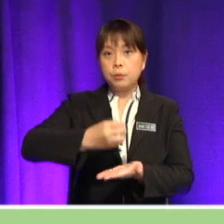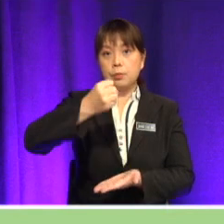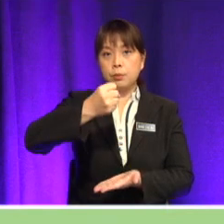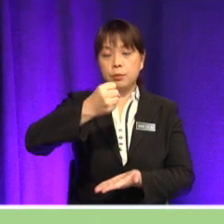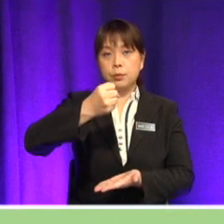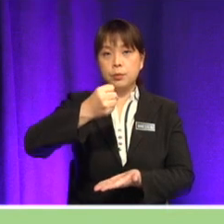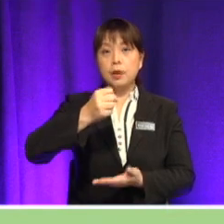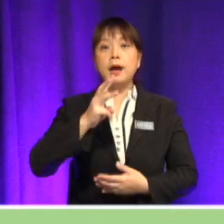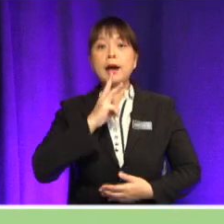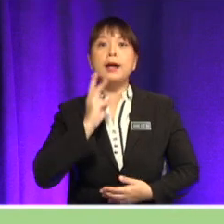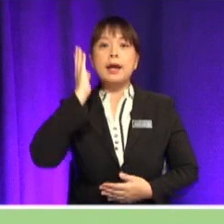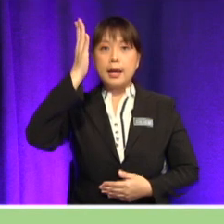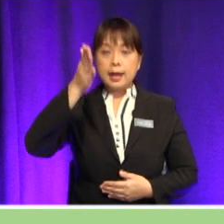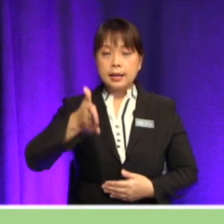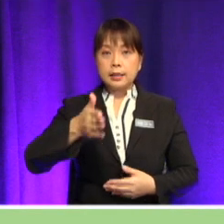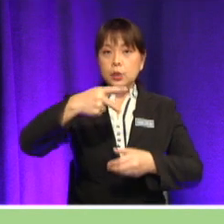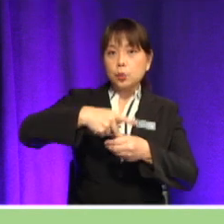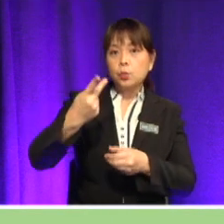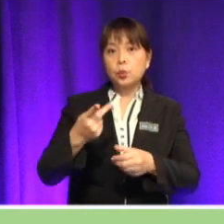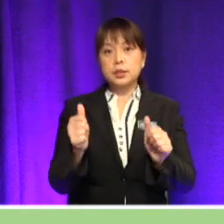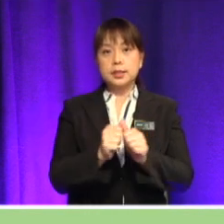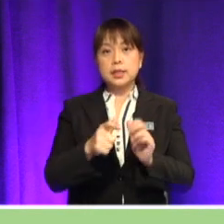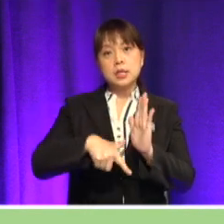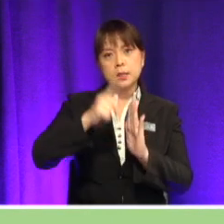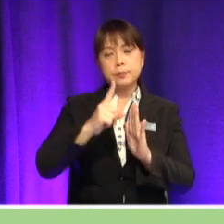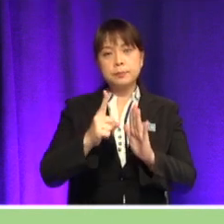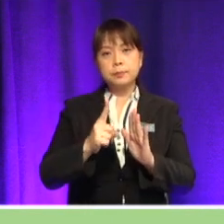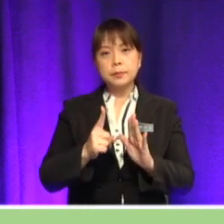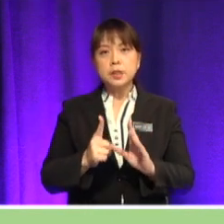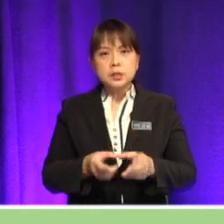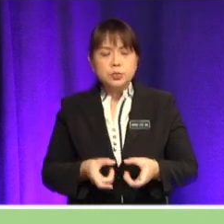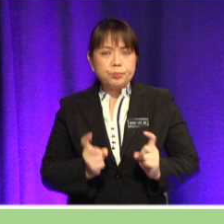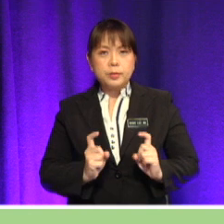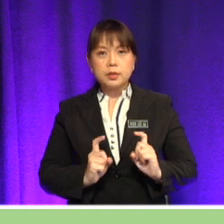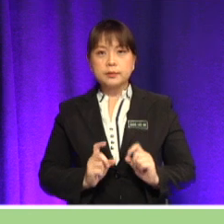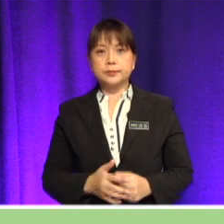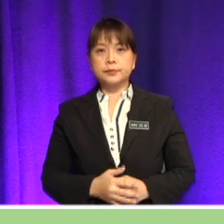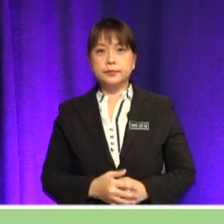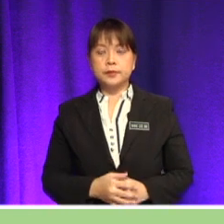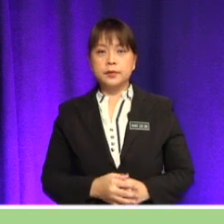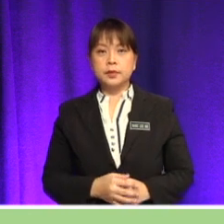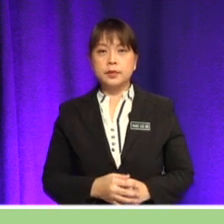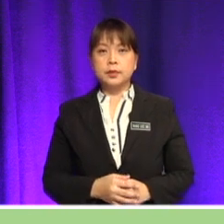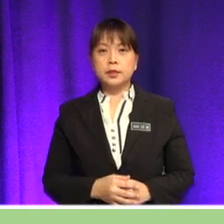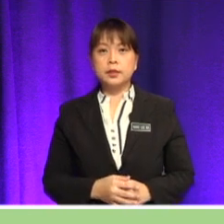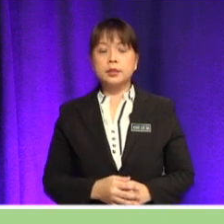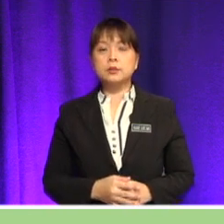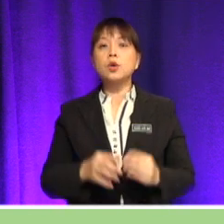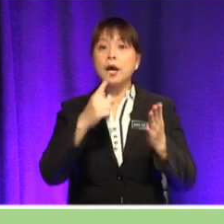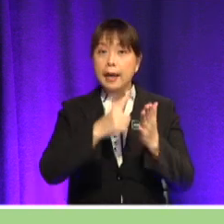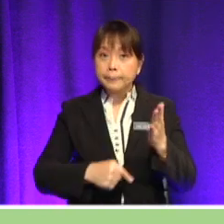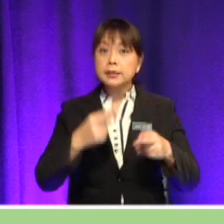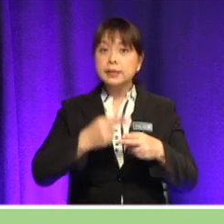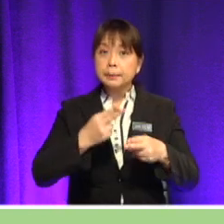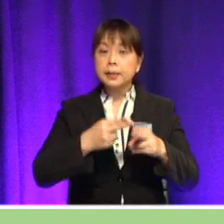lebih jauh dengan jarak tambahan yang sama jadi ini semua merupakan berisik pas kalian